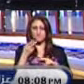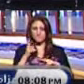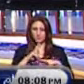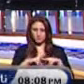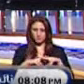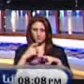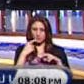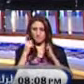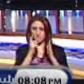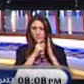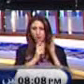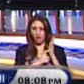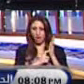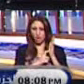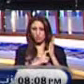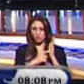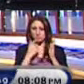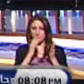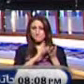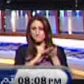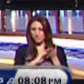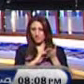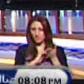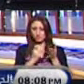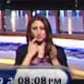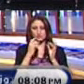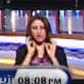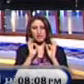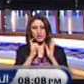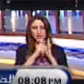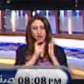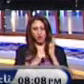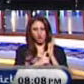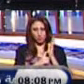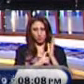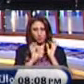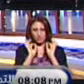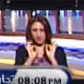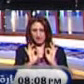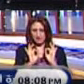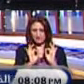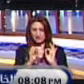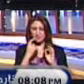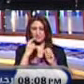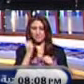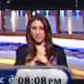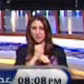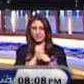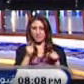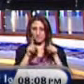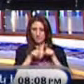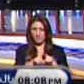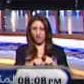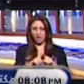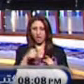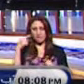وعلى قانونها الغائب في الشارع، القانون اللي ترك مكانه في بعض الأحيان لقانون